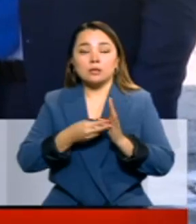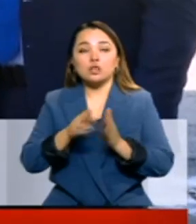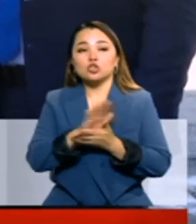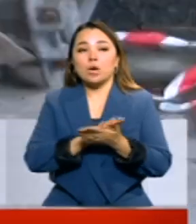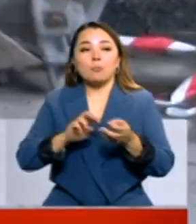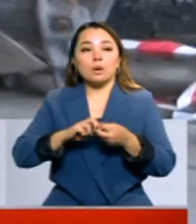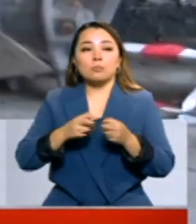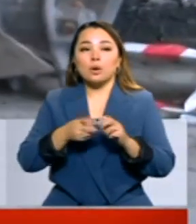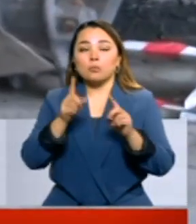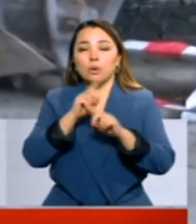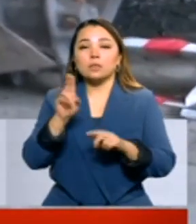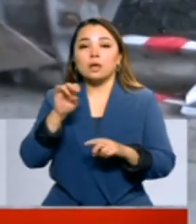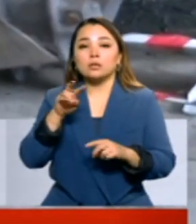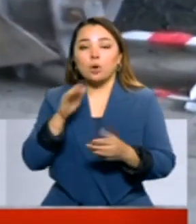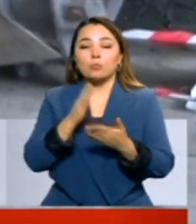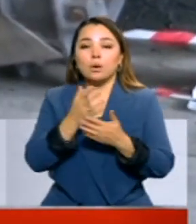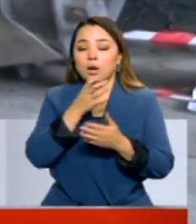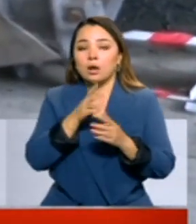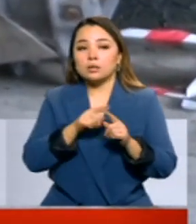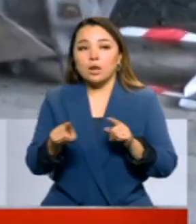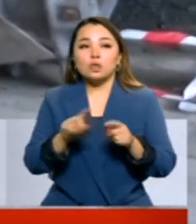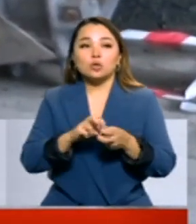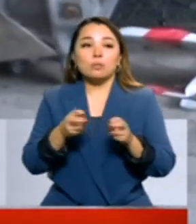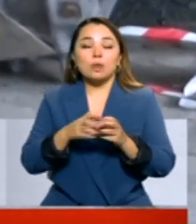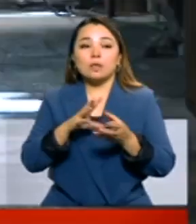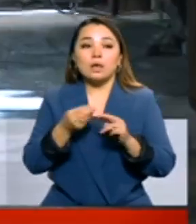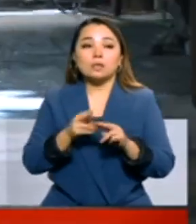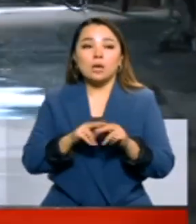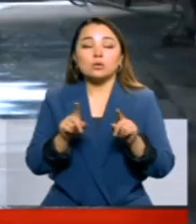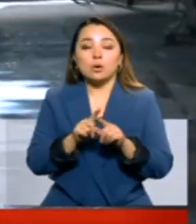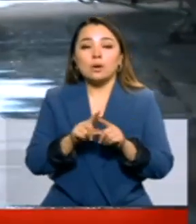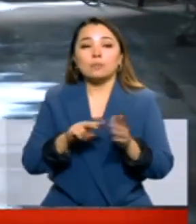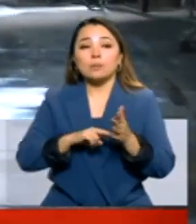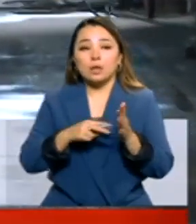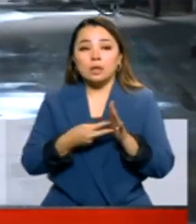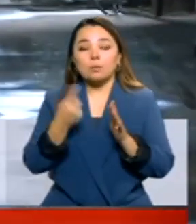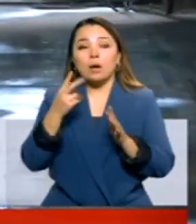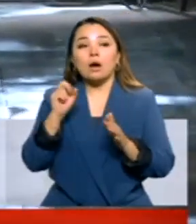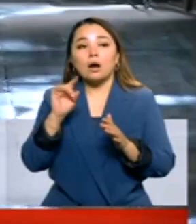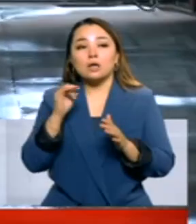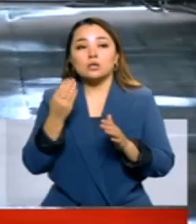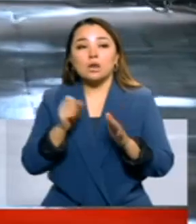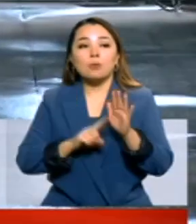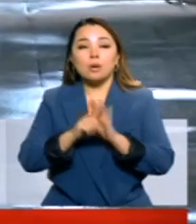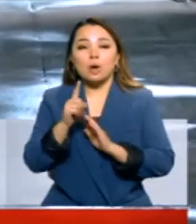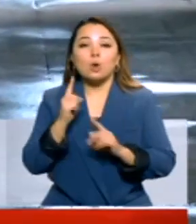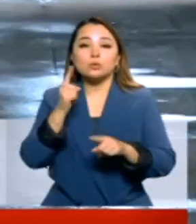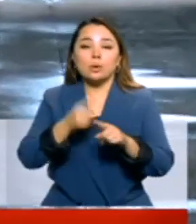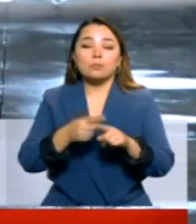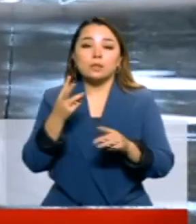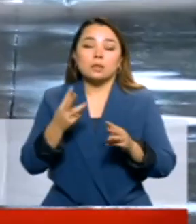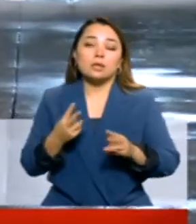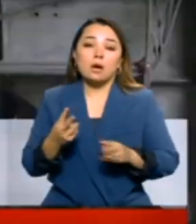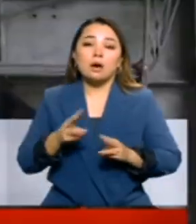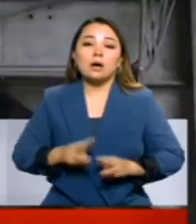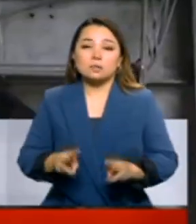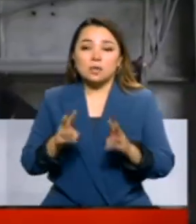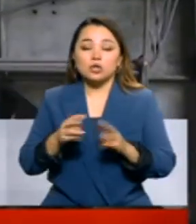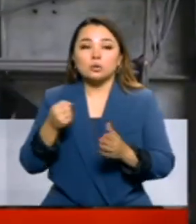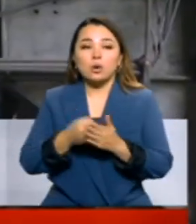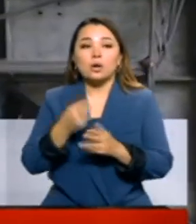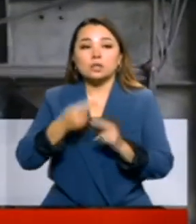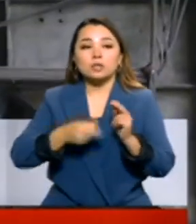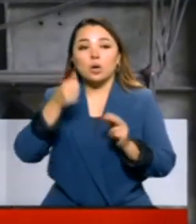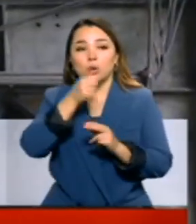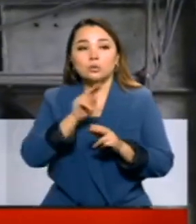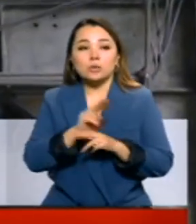проблема болмайды. Кентауда жылту маусымы жоспар бойынша бірінші қарашадан басталады. Сонымен қатар қосымша 2 қазандық жыл соңына дейін жөнделіп